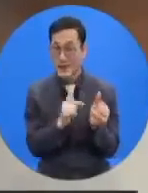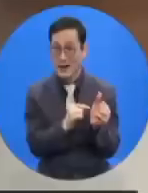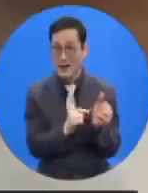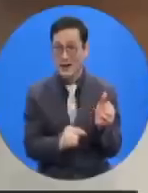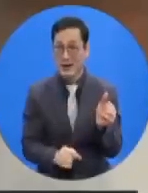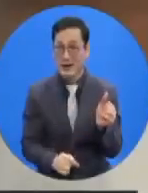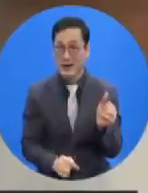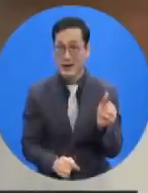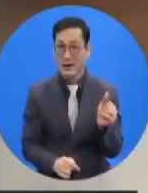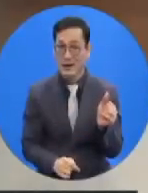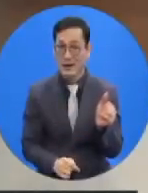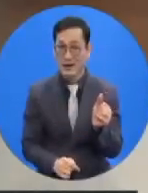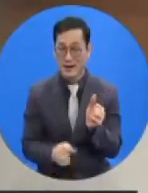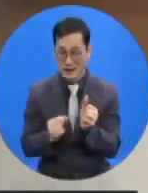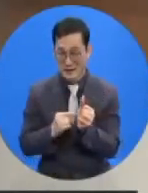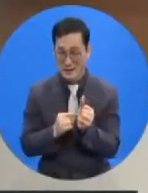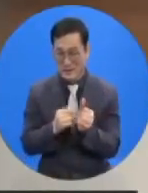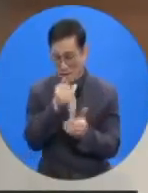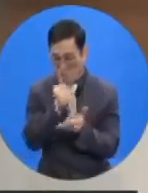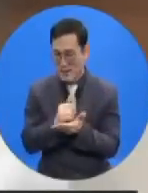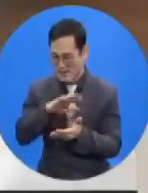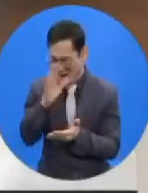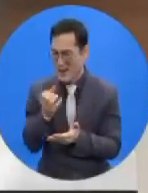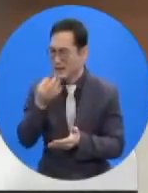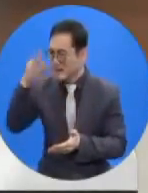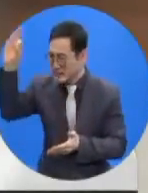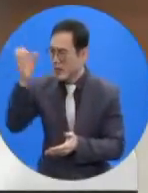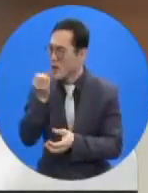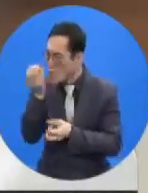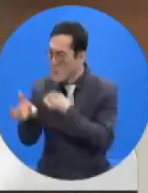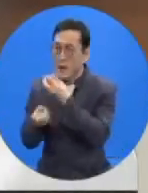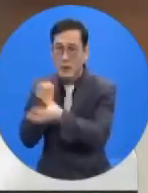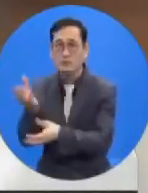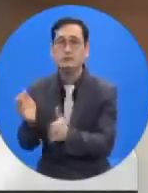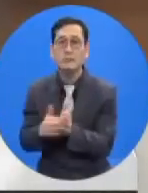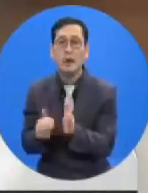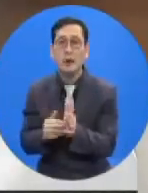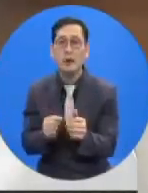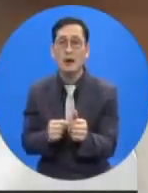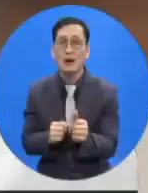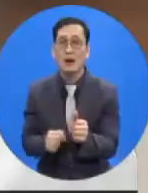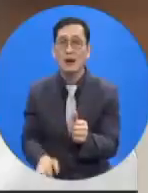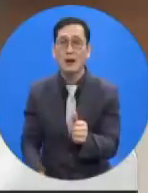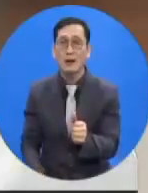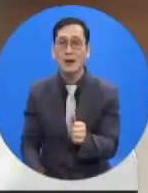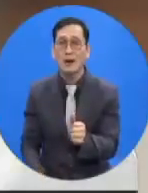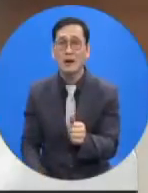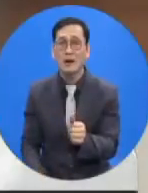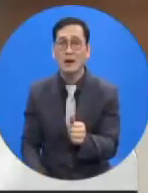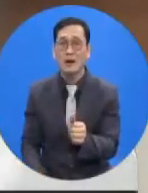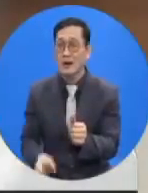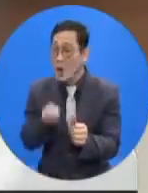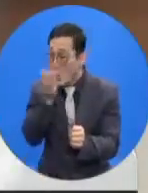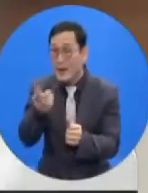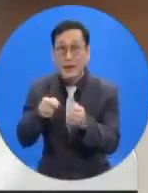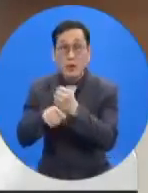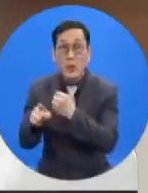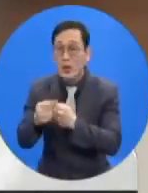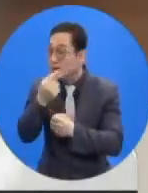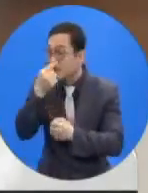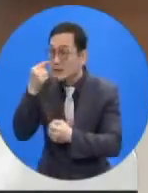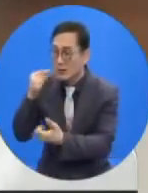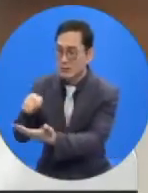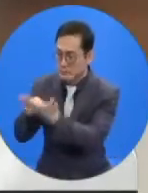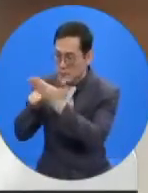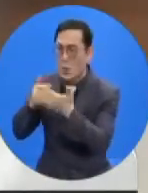죄를 인정을 했어요. 예. 그거는 대단한 용기나 아니면은 결정적으로 부인할 수 없는 증거가 나왔다는 얘기죠.